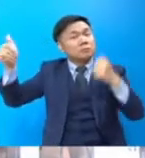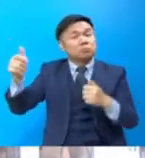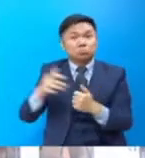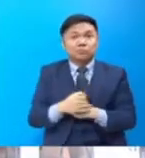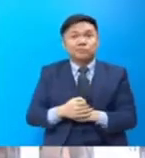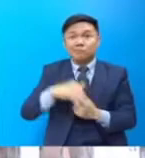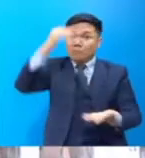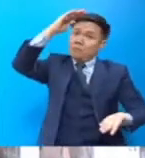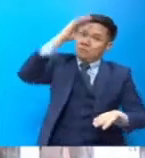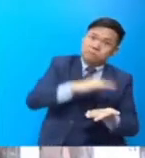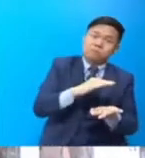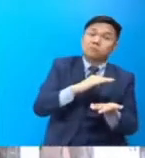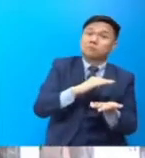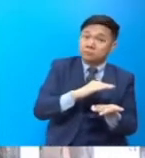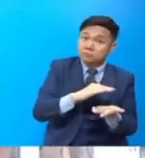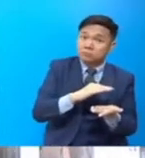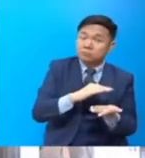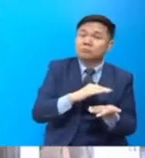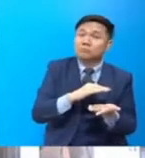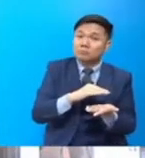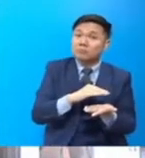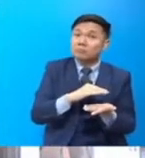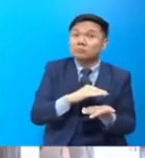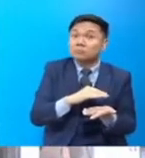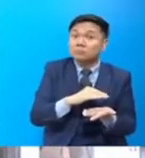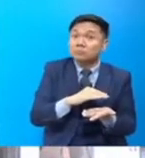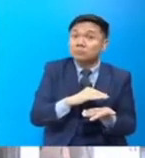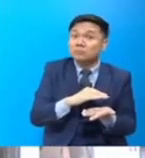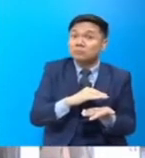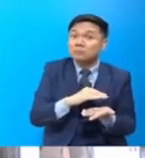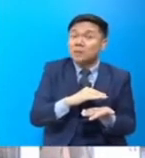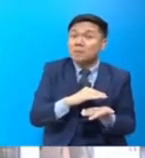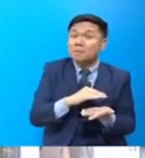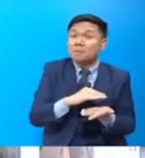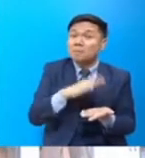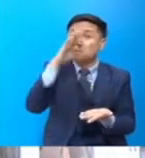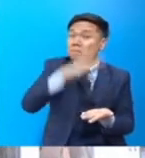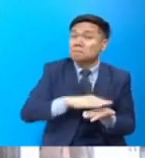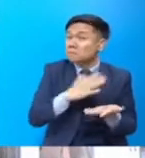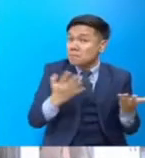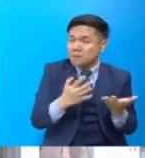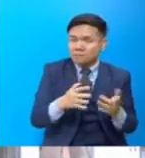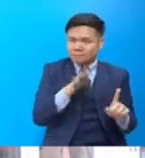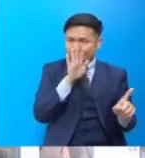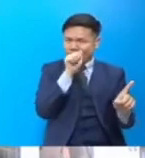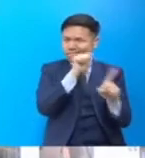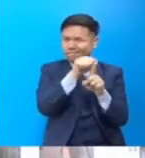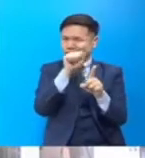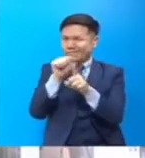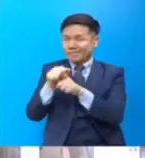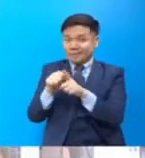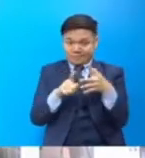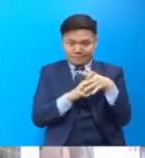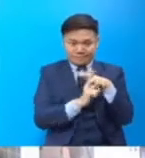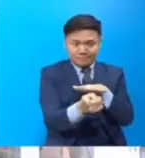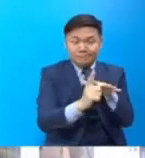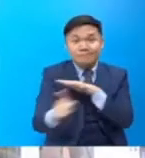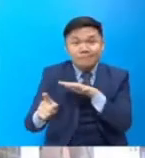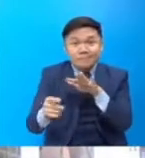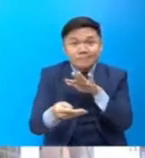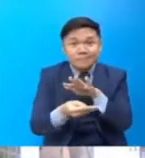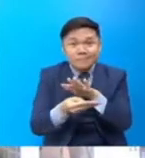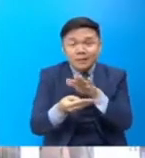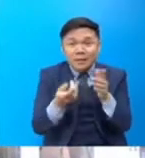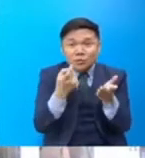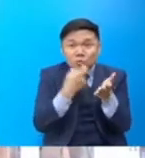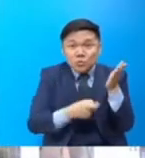memilihmu mkan had a cuka tak penipuan dan juga berlarian cuka custom